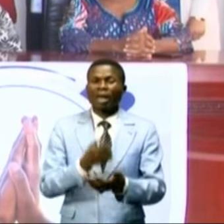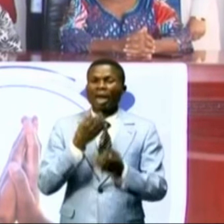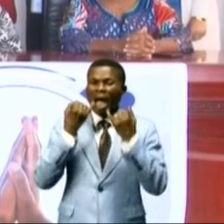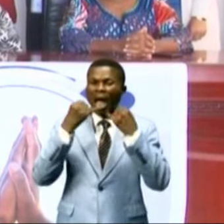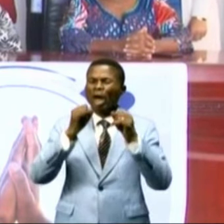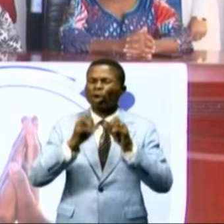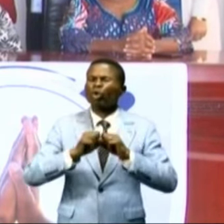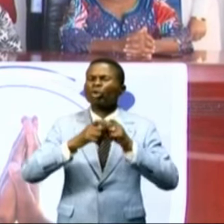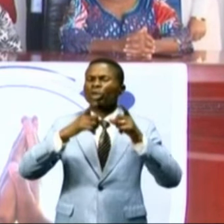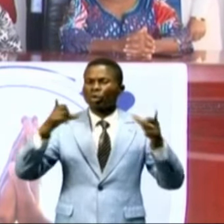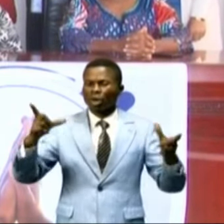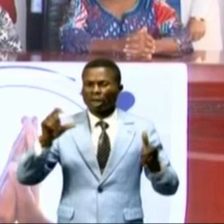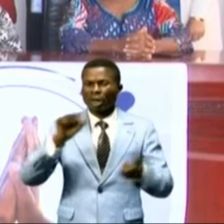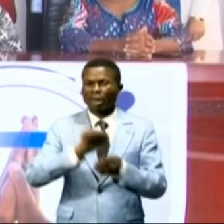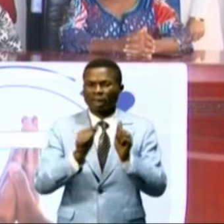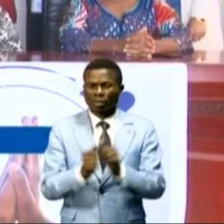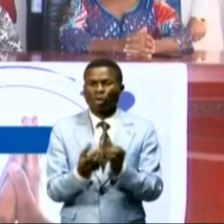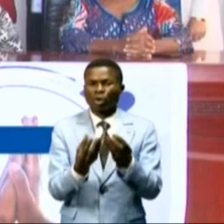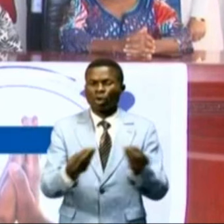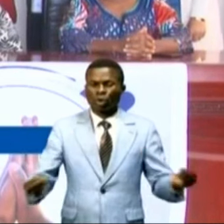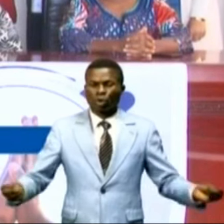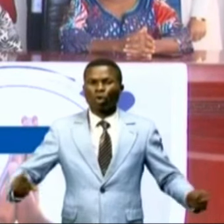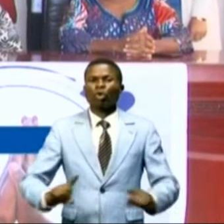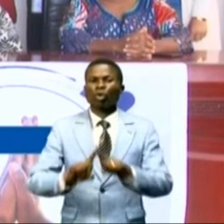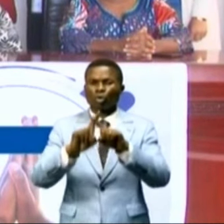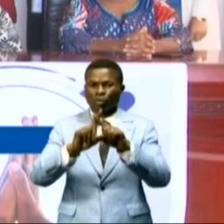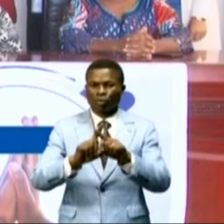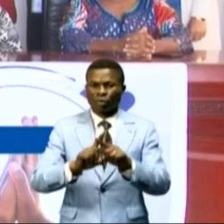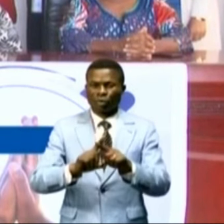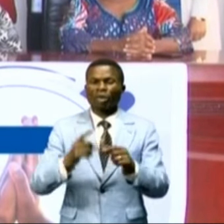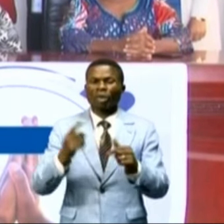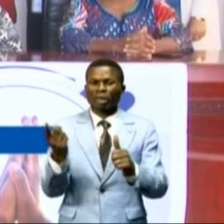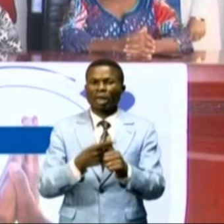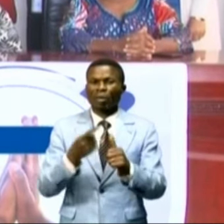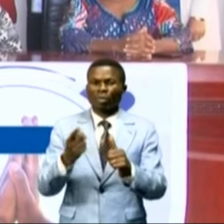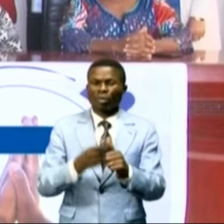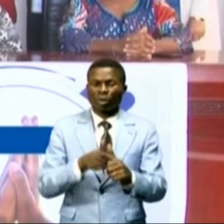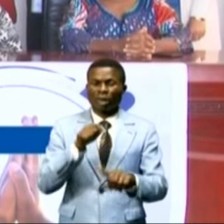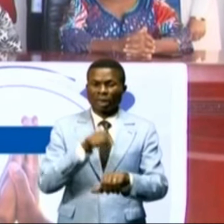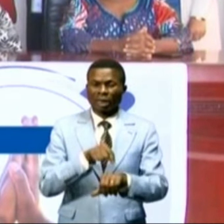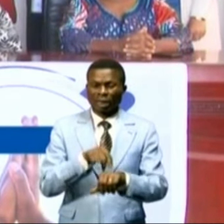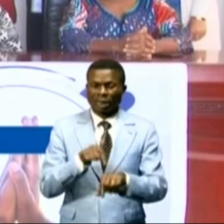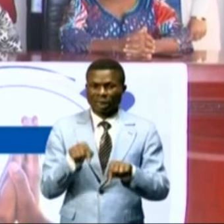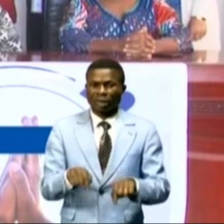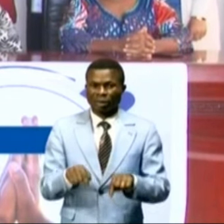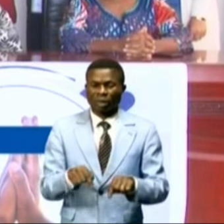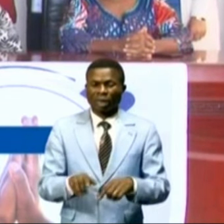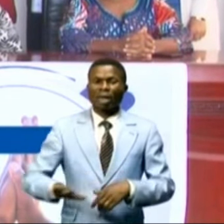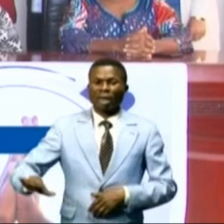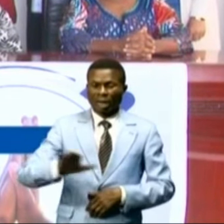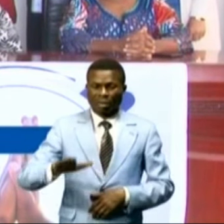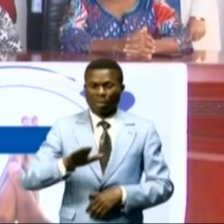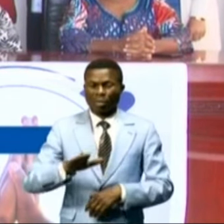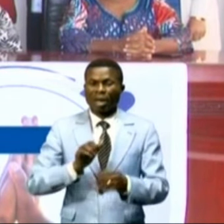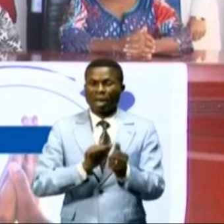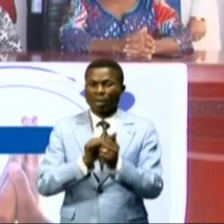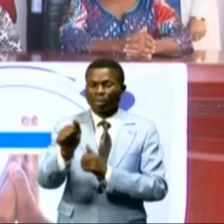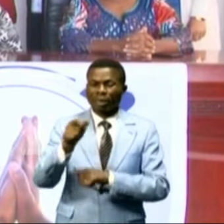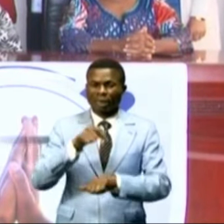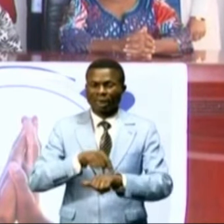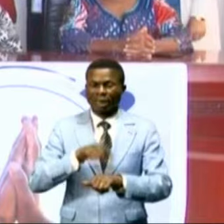fort en matière de résolution des conflits, surtout en ce moment où le pays traverse des